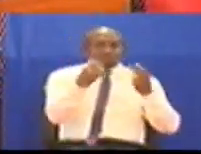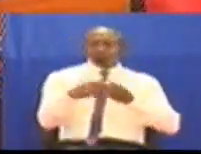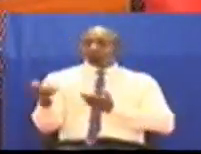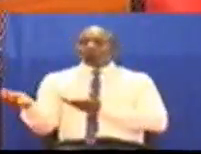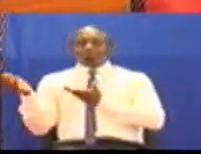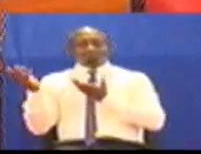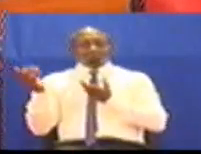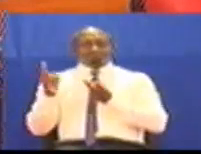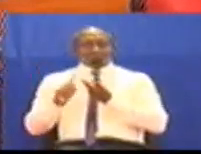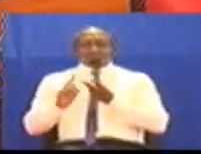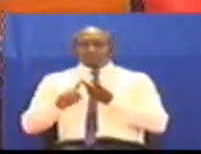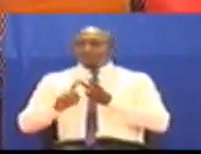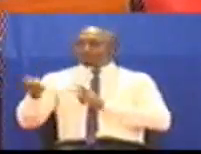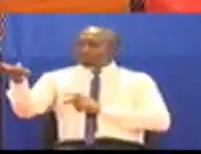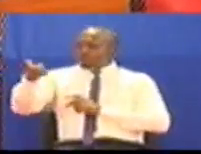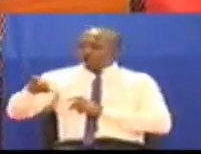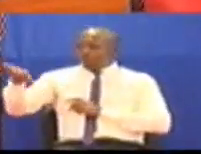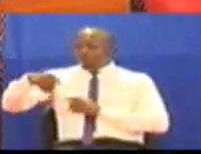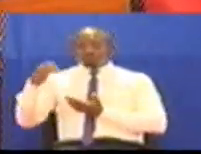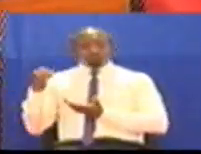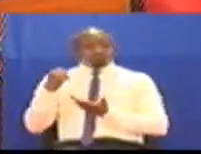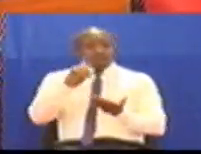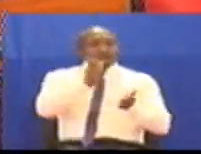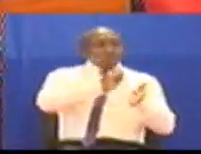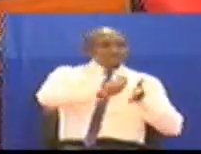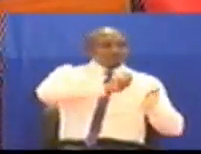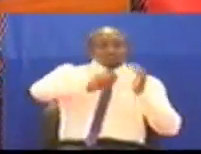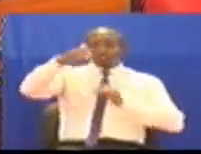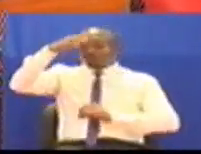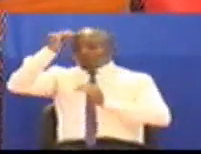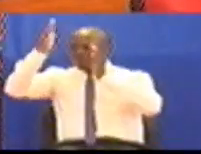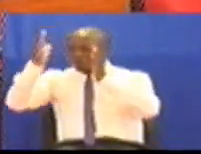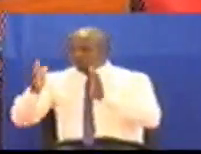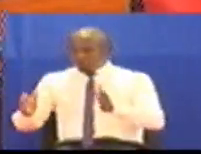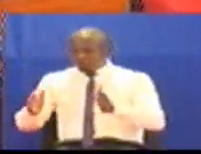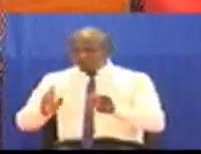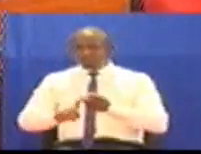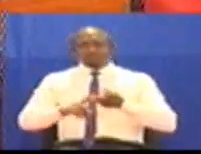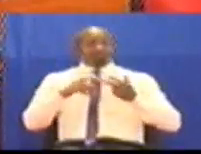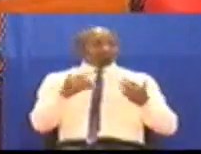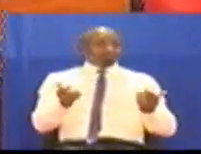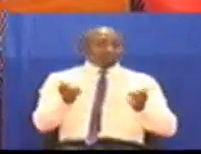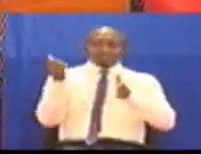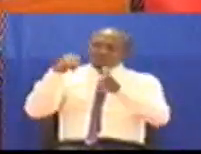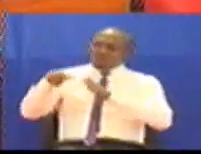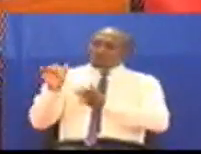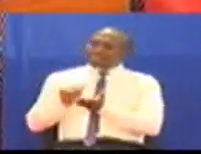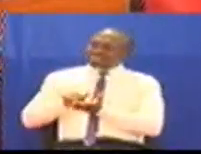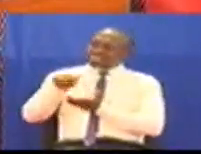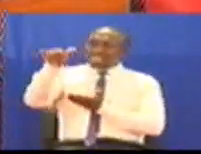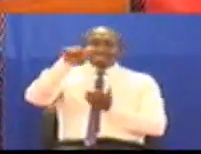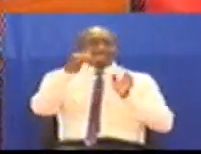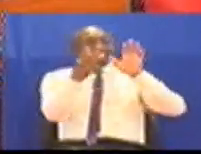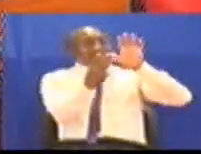mikopo kwa wanafunzi wa vyuo vikuu. imeweza kununua ndege takribani 8